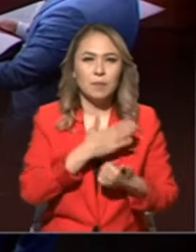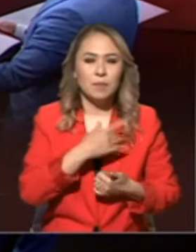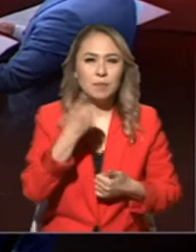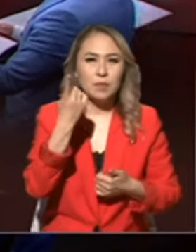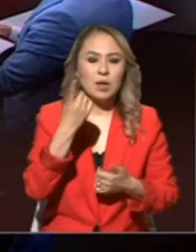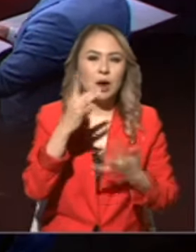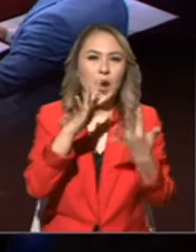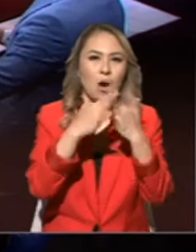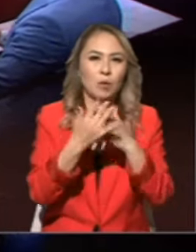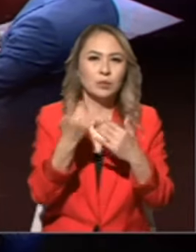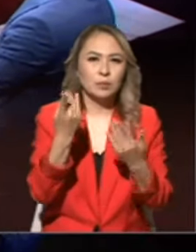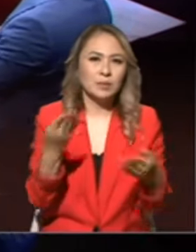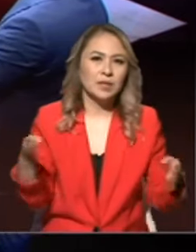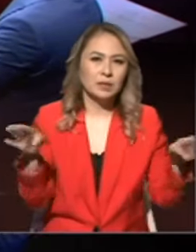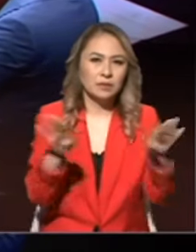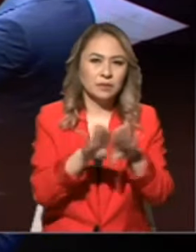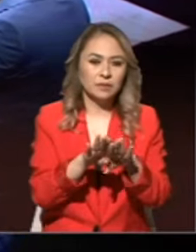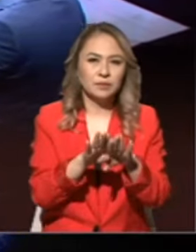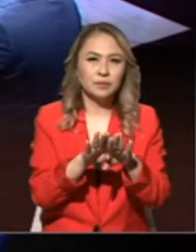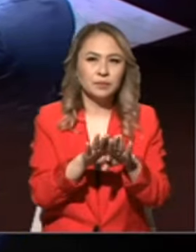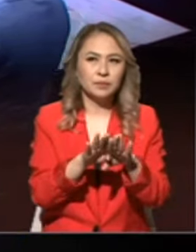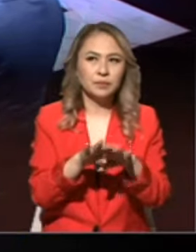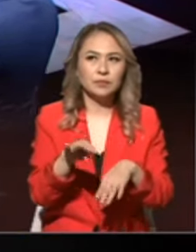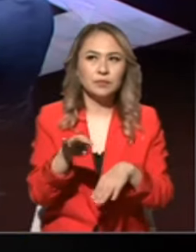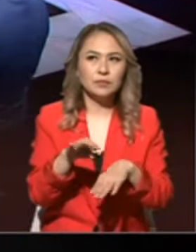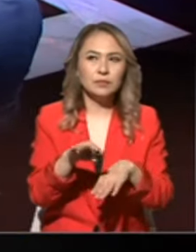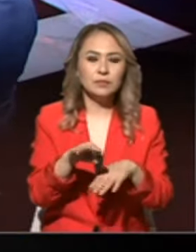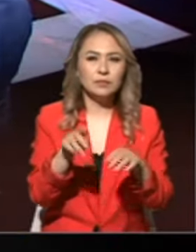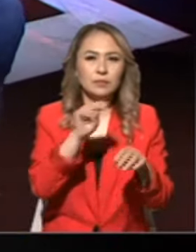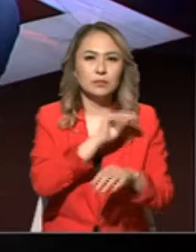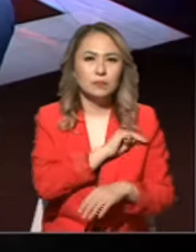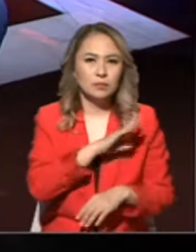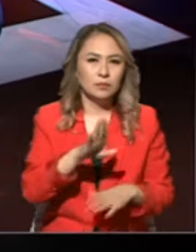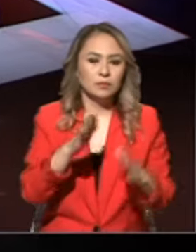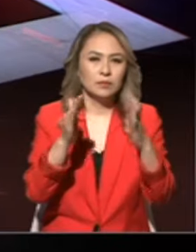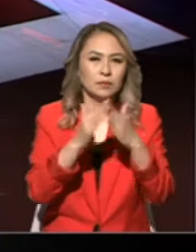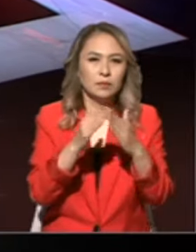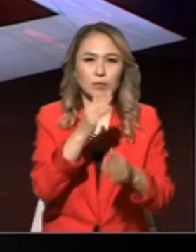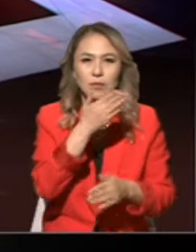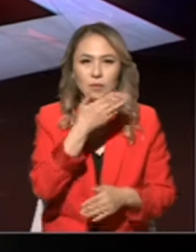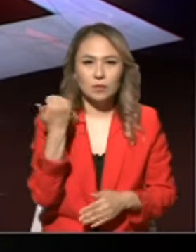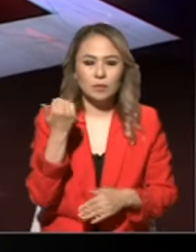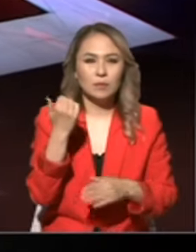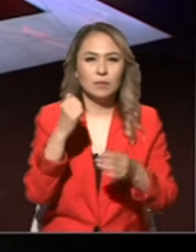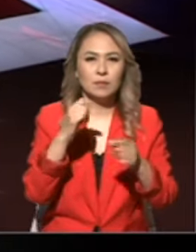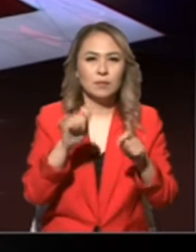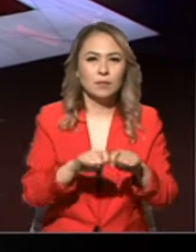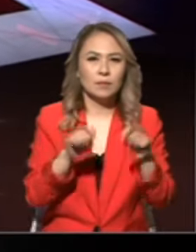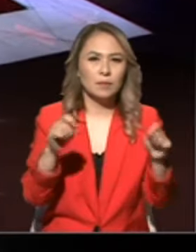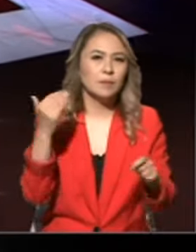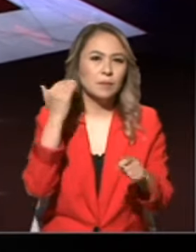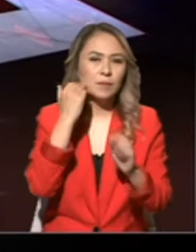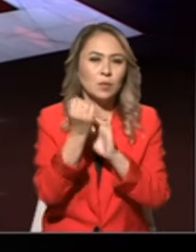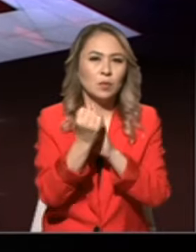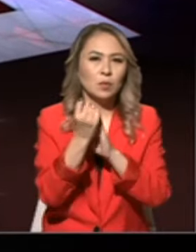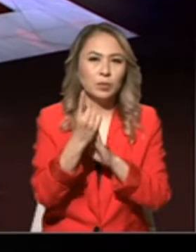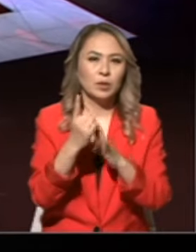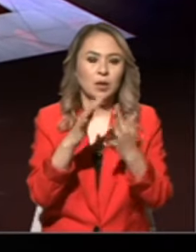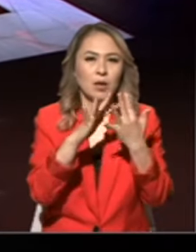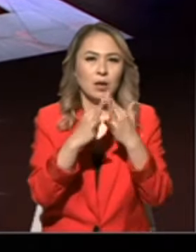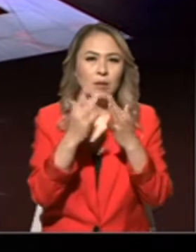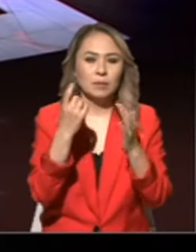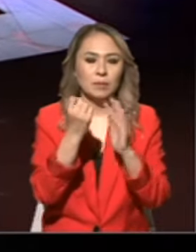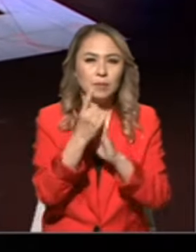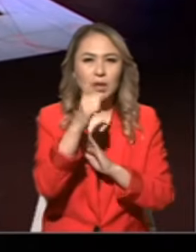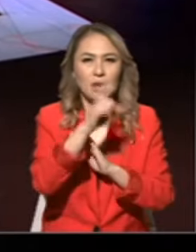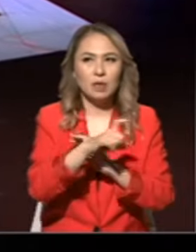бір мектепті жабу арқылы орта жолда жұмыссыз, үйсіз, күйсіз адамды тудырып отырмыз. Кем дегенде 11 адам бір ауылды жабылсаңыз.